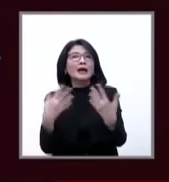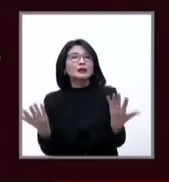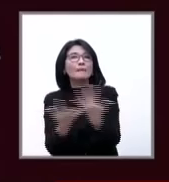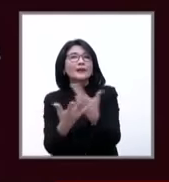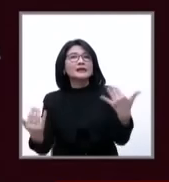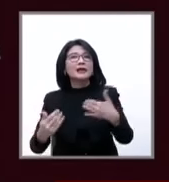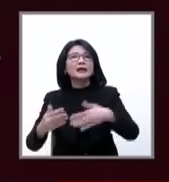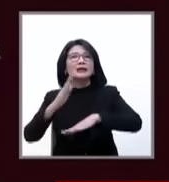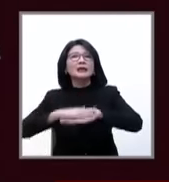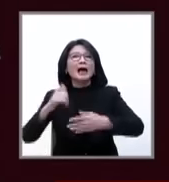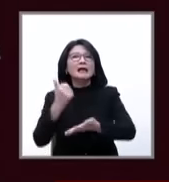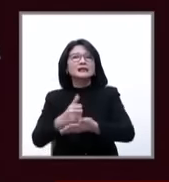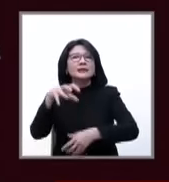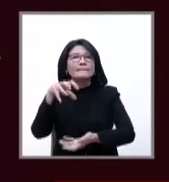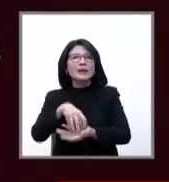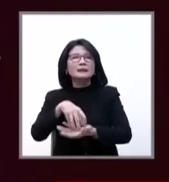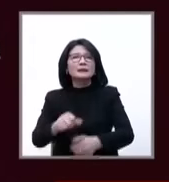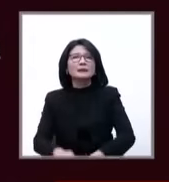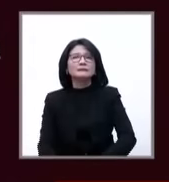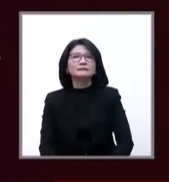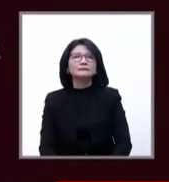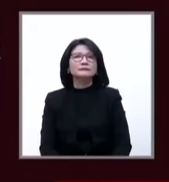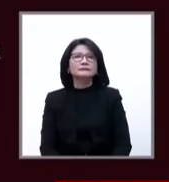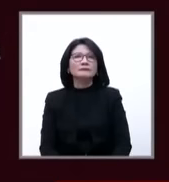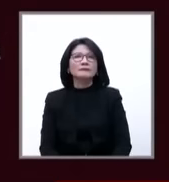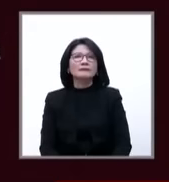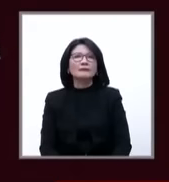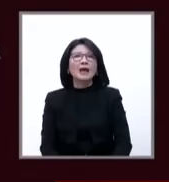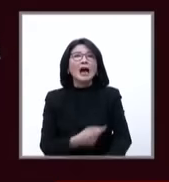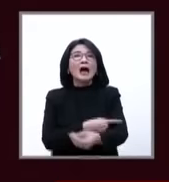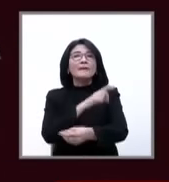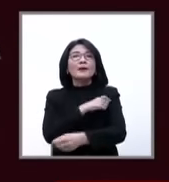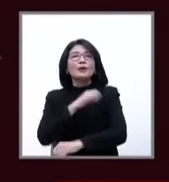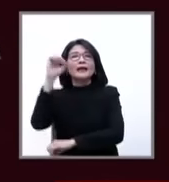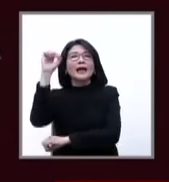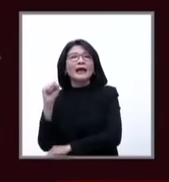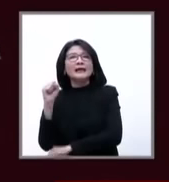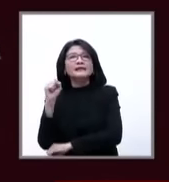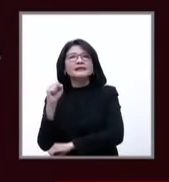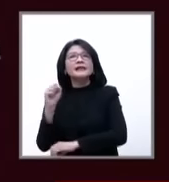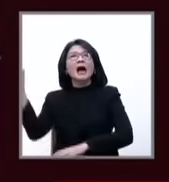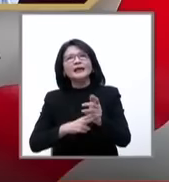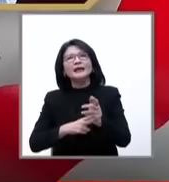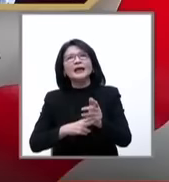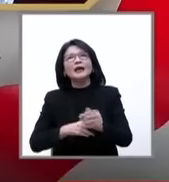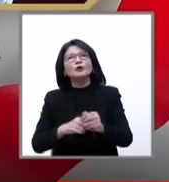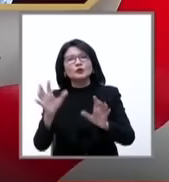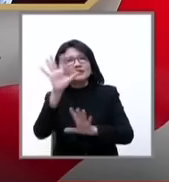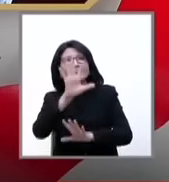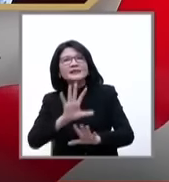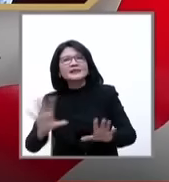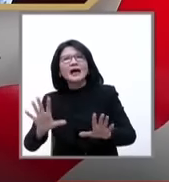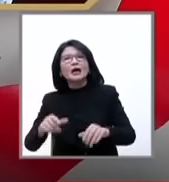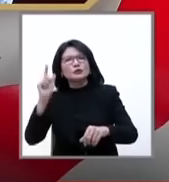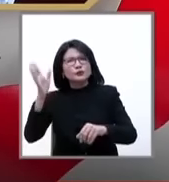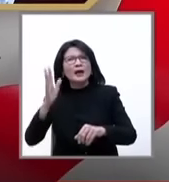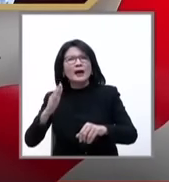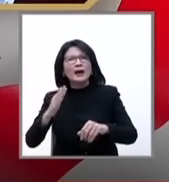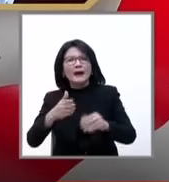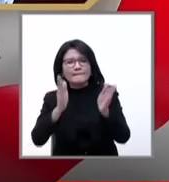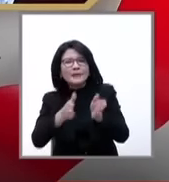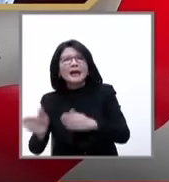pemikiran. Berupa ijtihad, berupa pengambilan jalan terobosan, jalan baru untuk menyelesaikan masalah lama